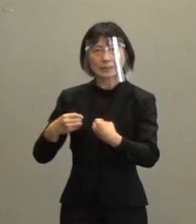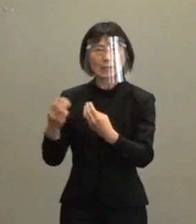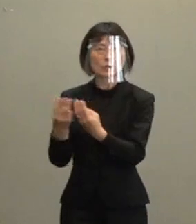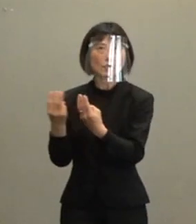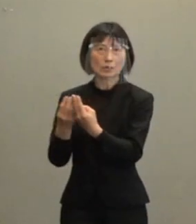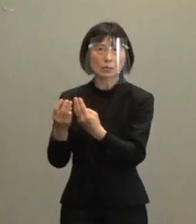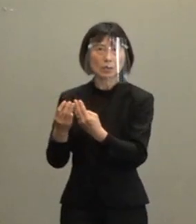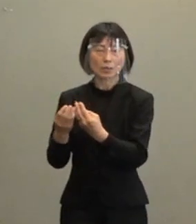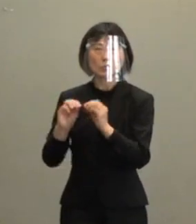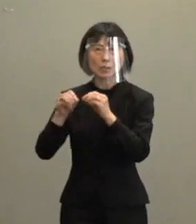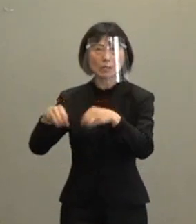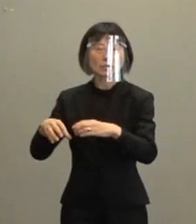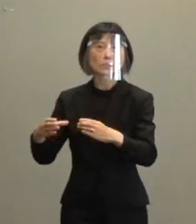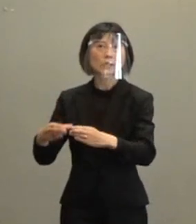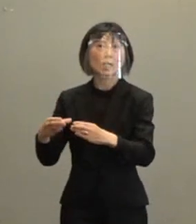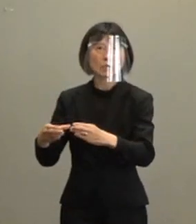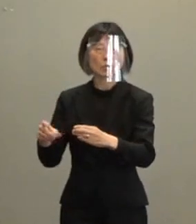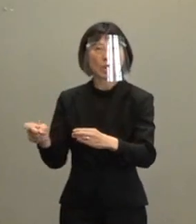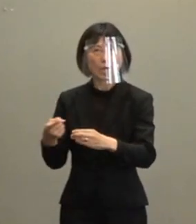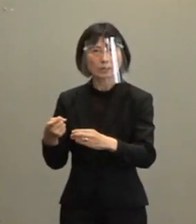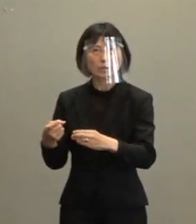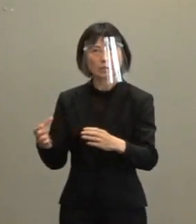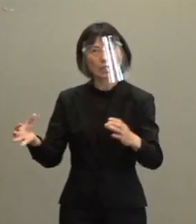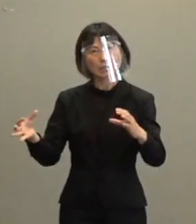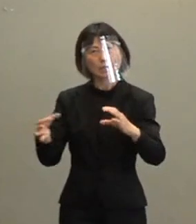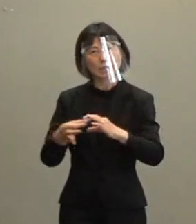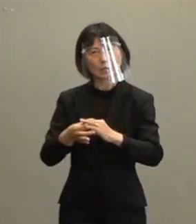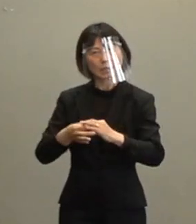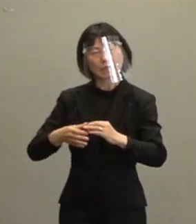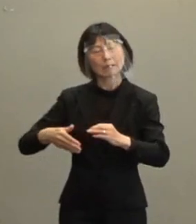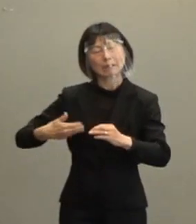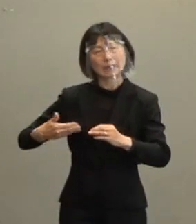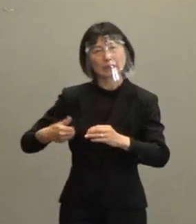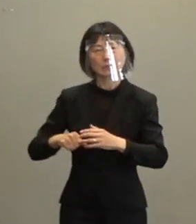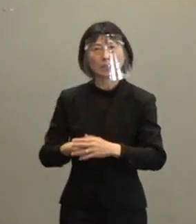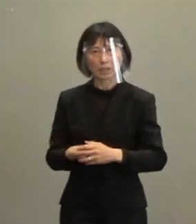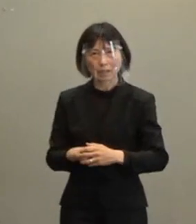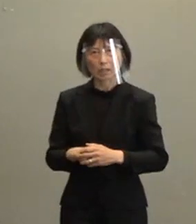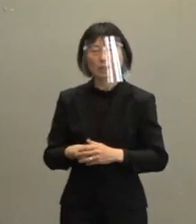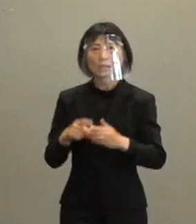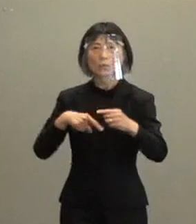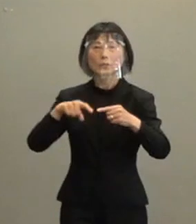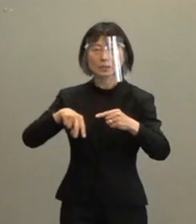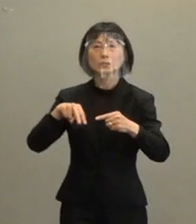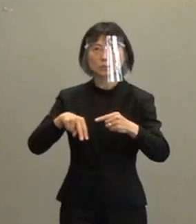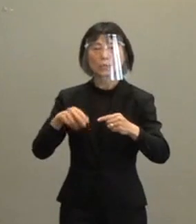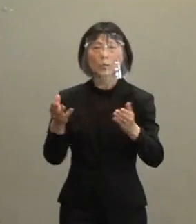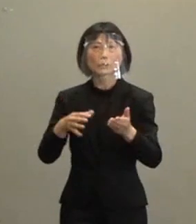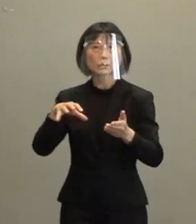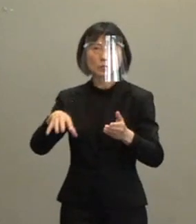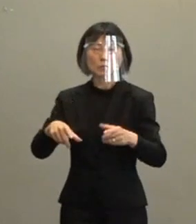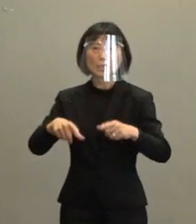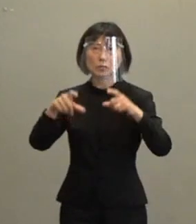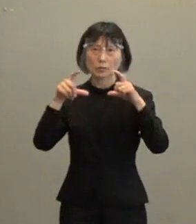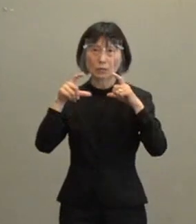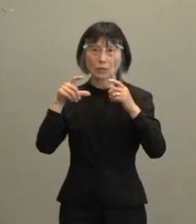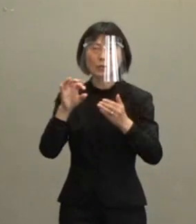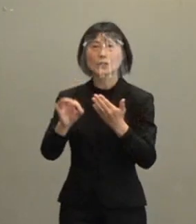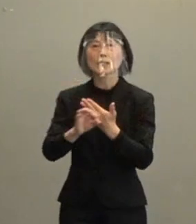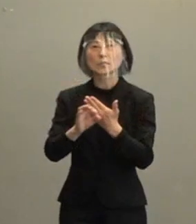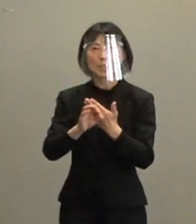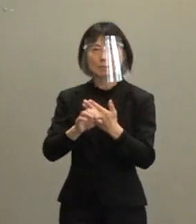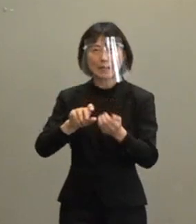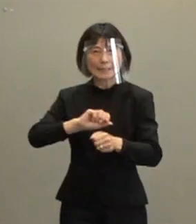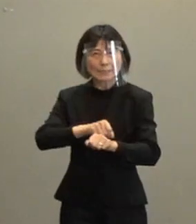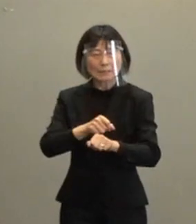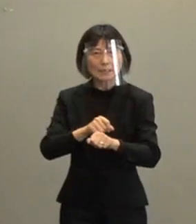スターの発生についてはっきりとした傾向は確認をされませんでした。いわゆる公立保育所のマスク着用が例えば厳しい